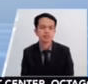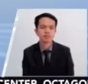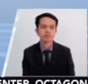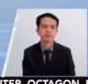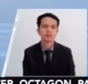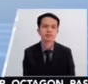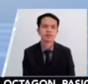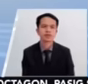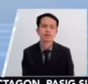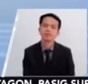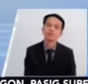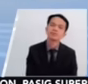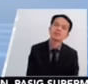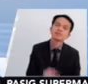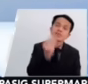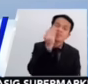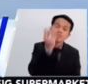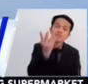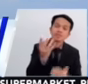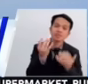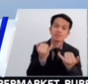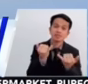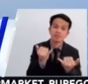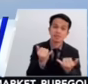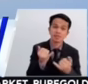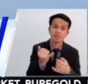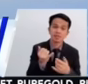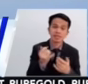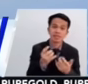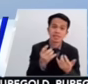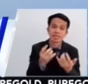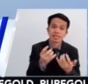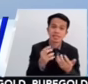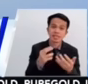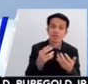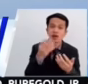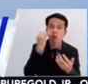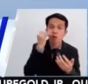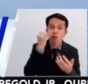Well, Rafi, ang isa sa mga game changer talaga dyan, nandoon sa